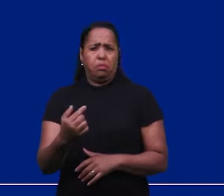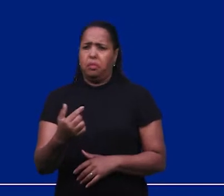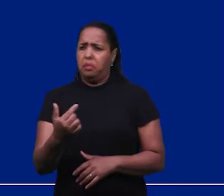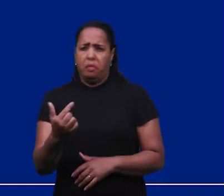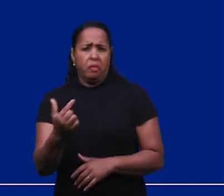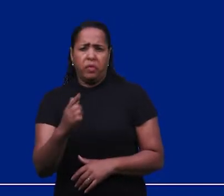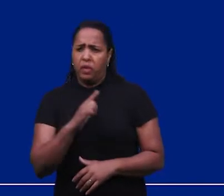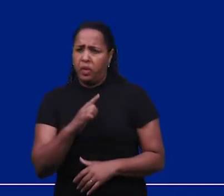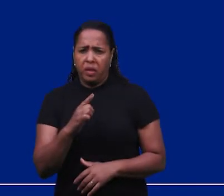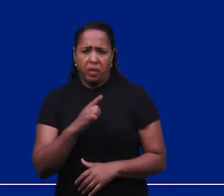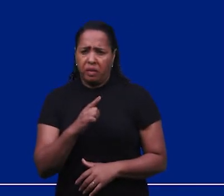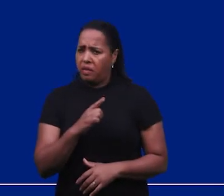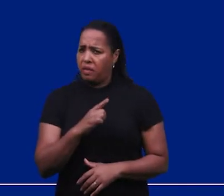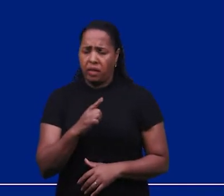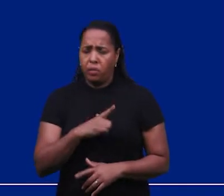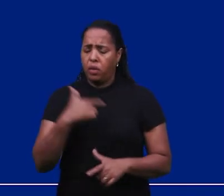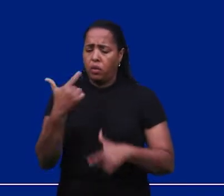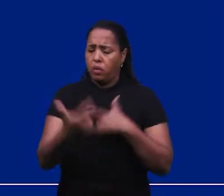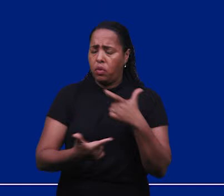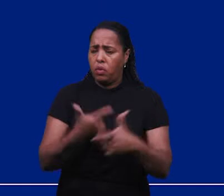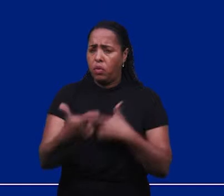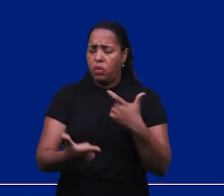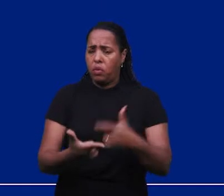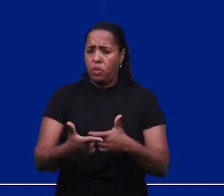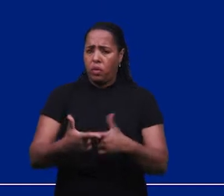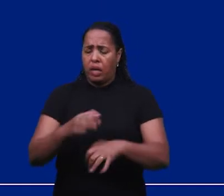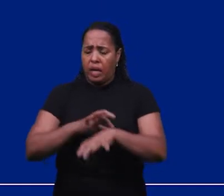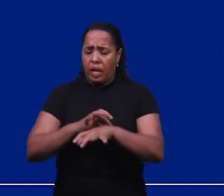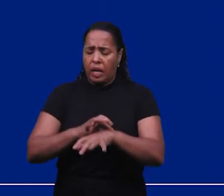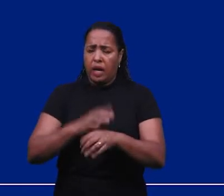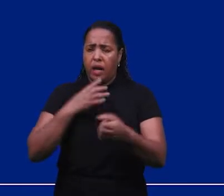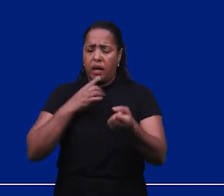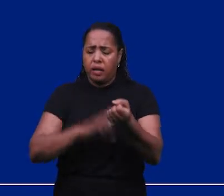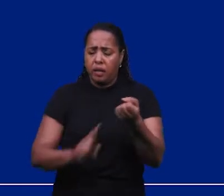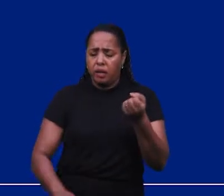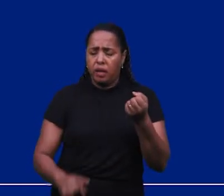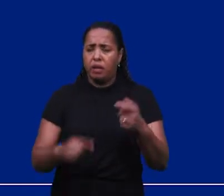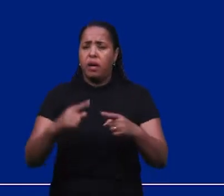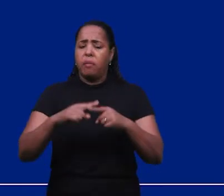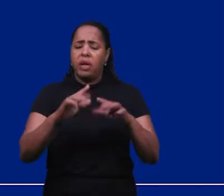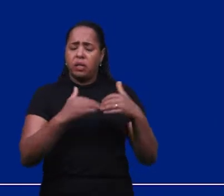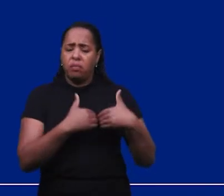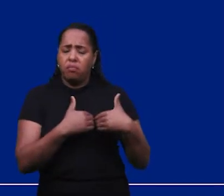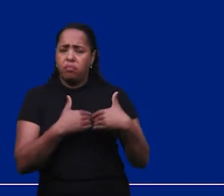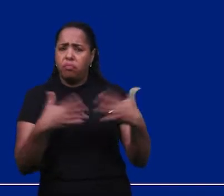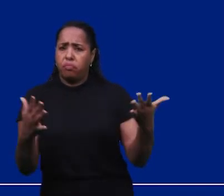nous battre contre la chair et le sang, mais contre les